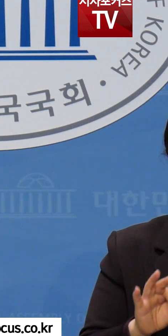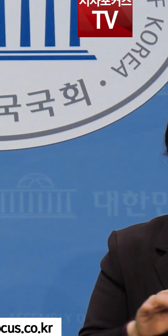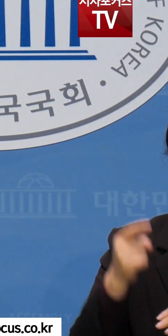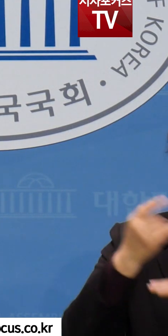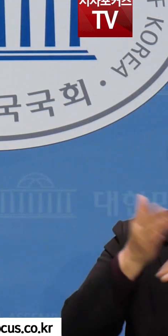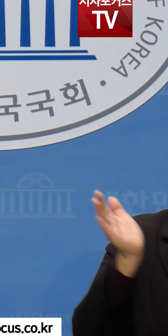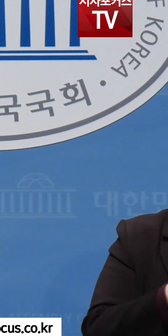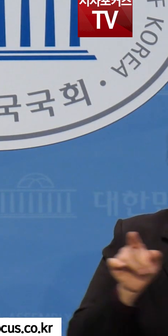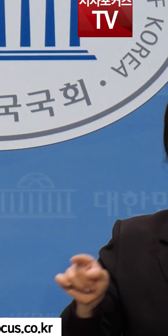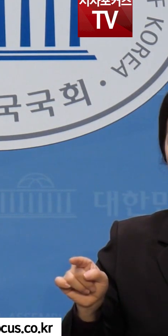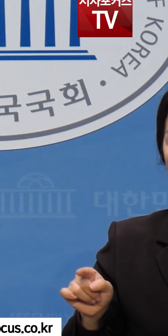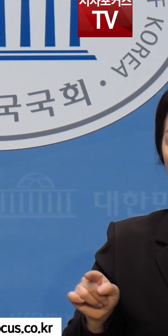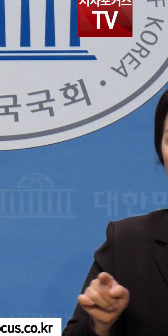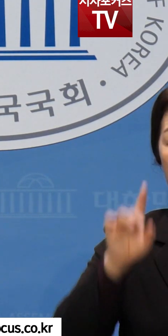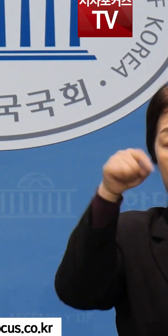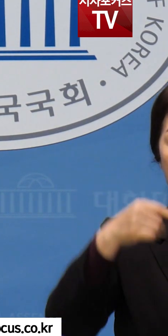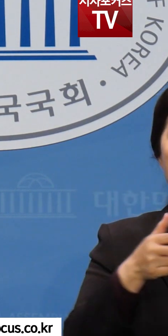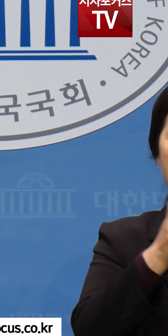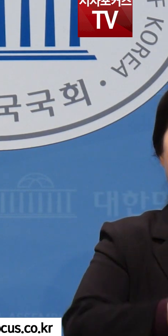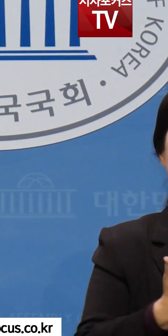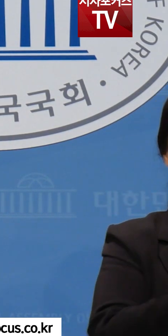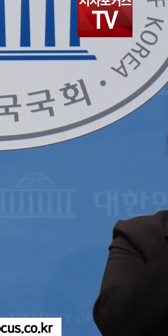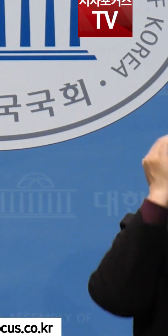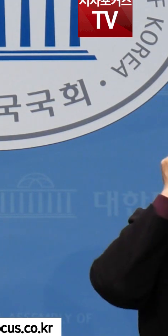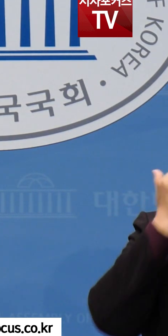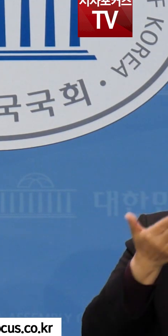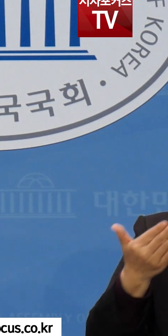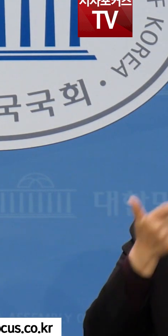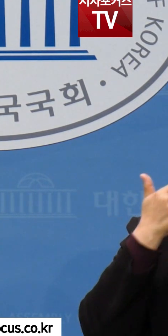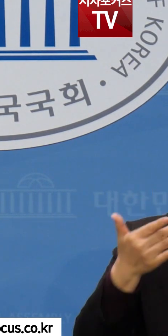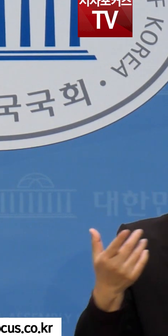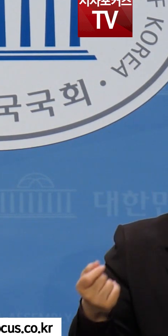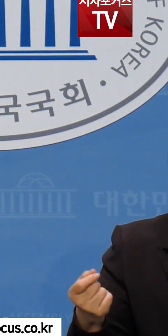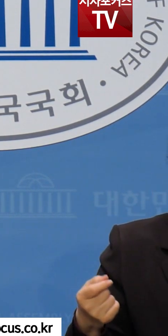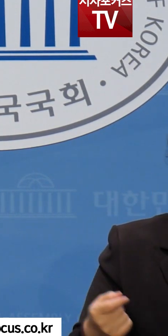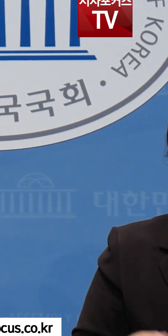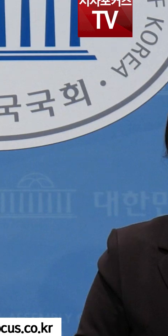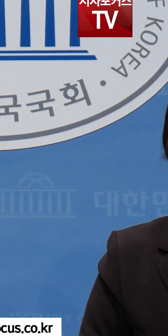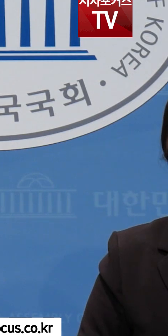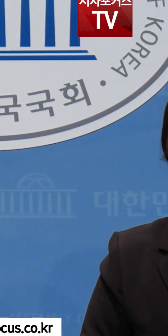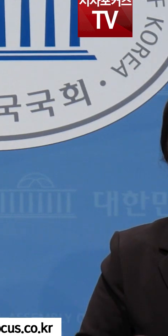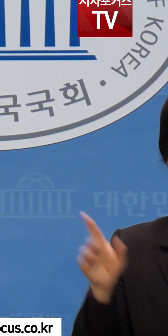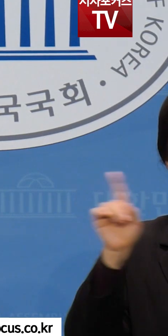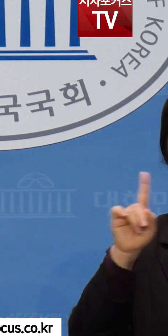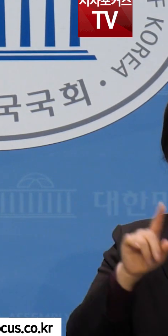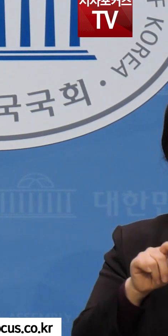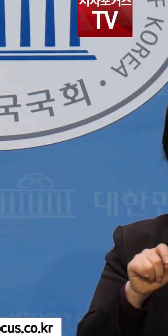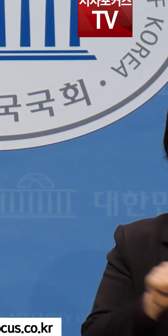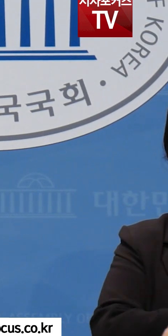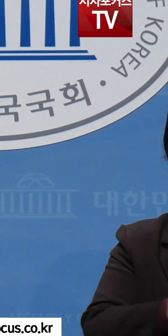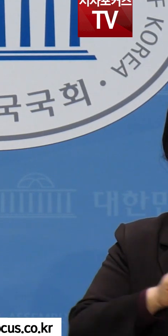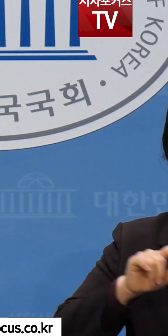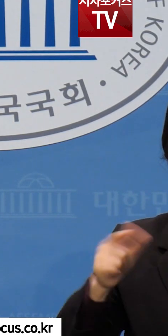대한민국 우주산업 발전을 가로막는 것일 뿐 그 이상도 그 이하도 아닙니다.